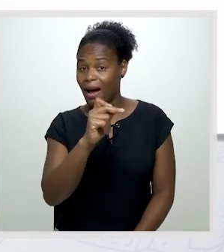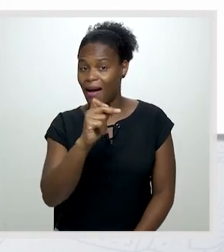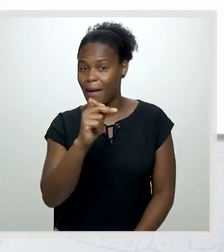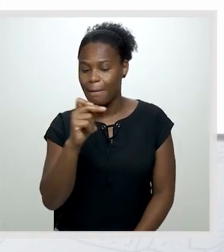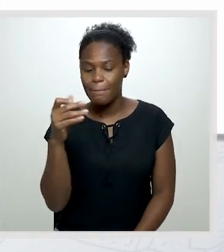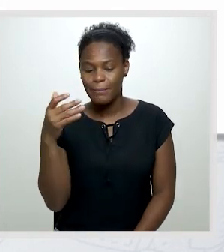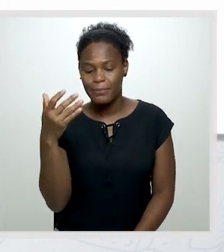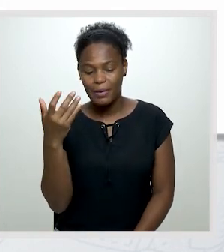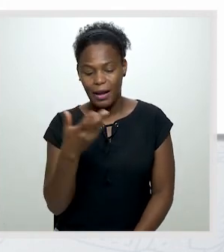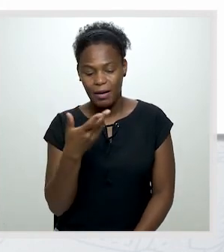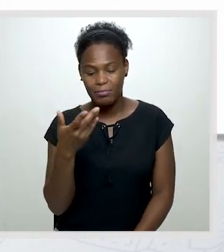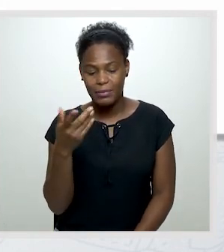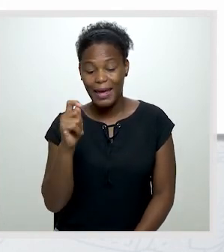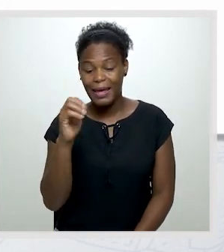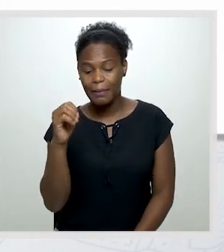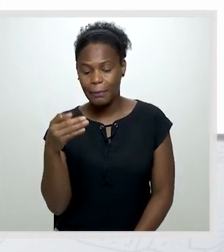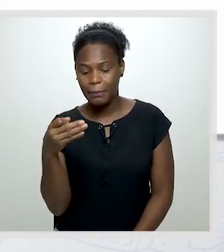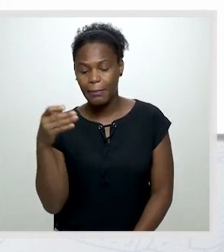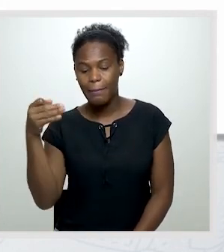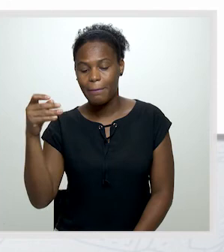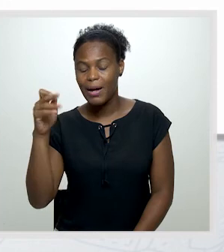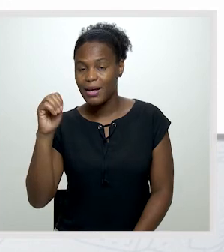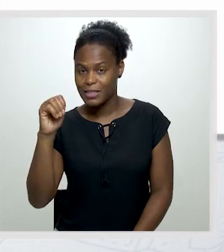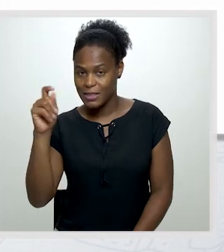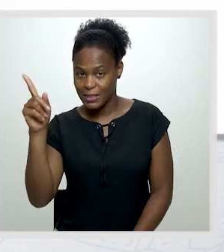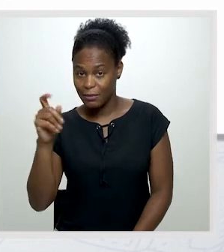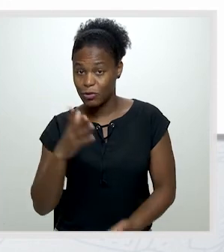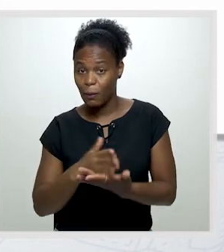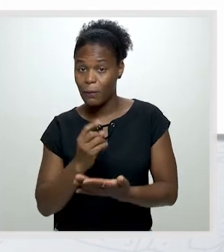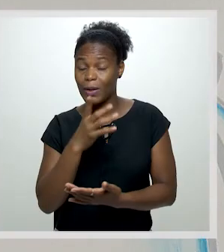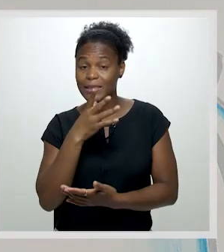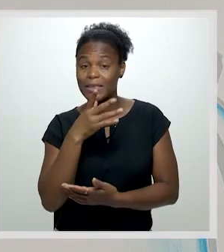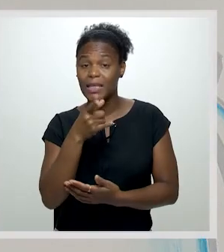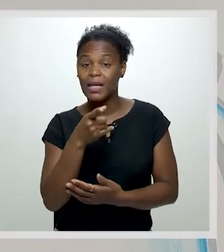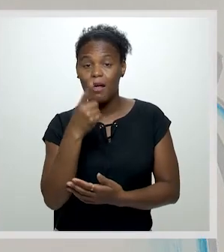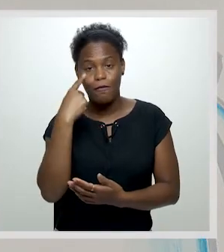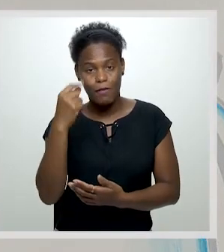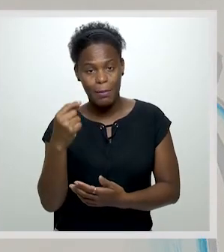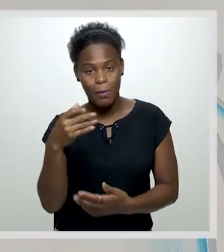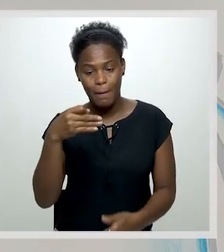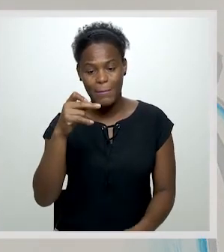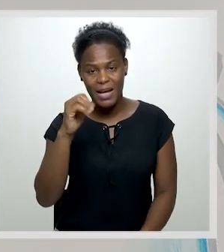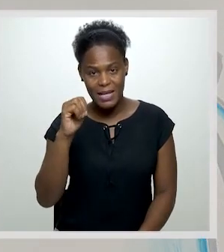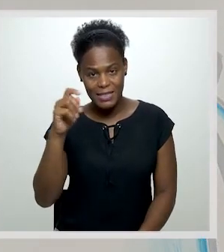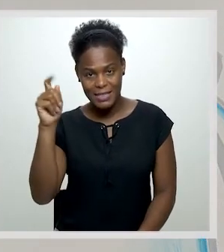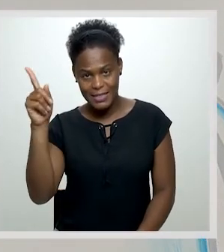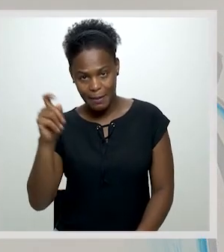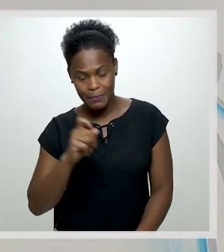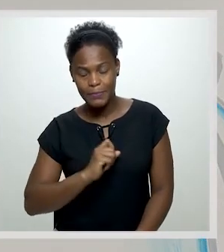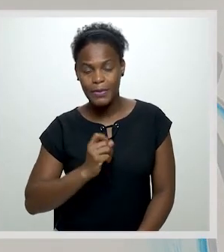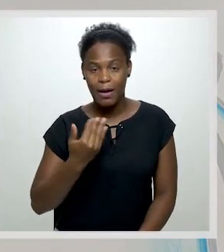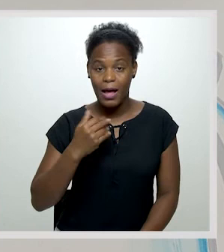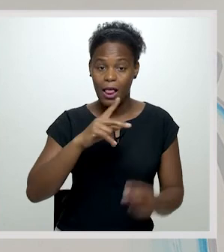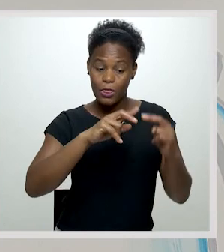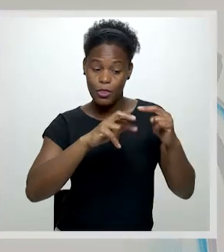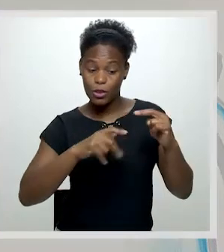Alors, juste pour te dire que le verbe passer, descendre, monter, ce sont des